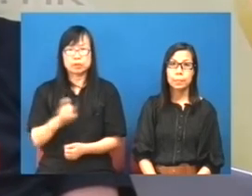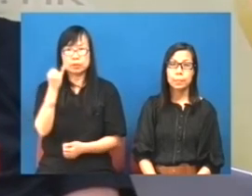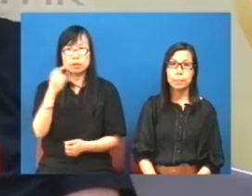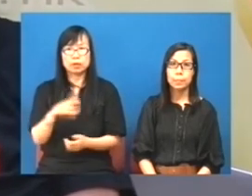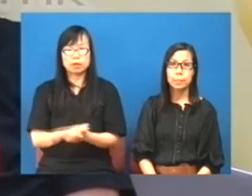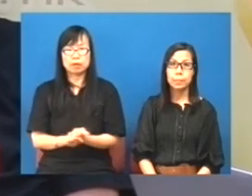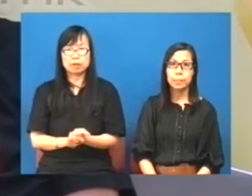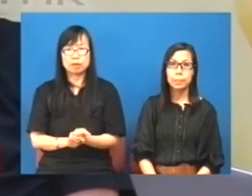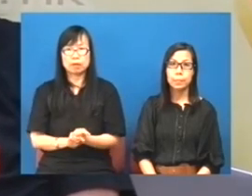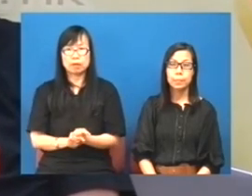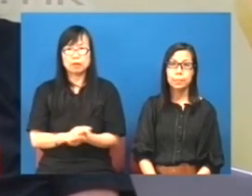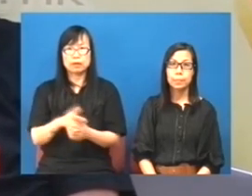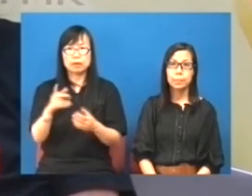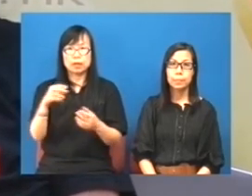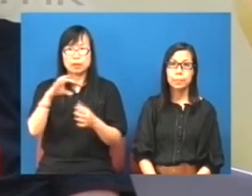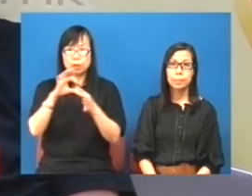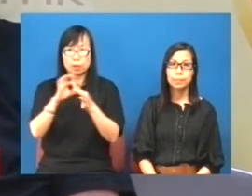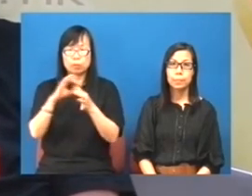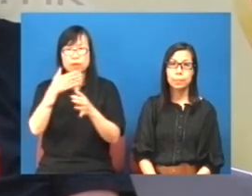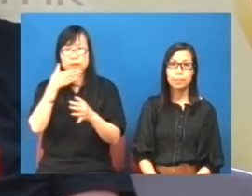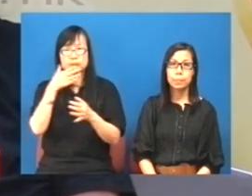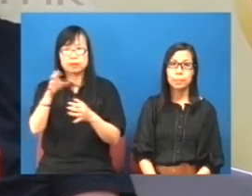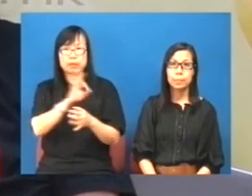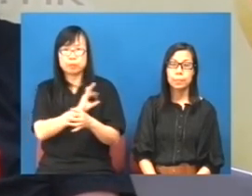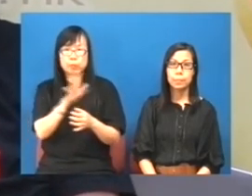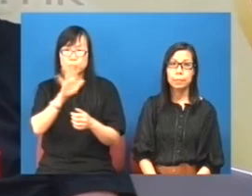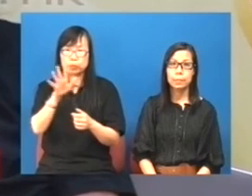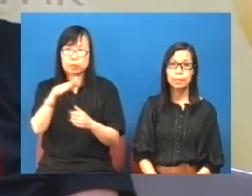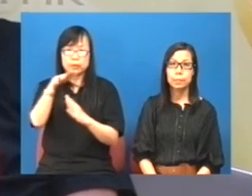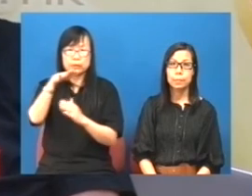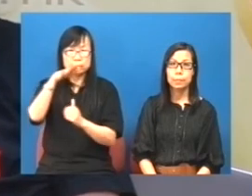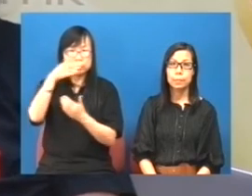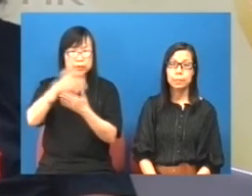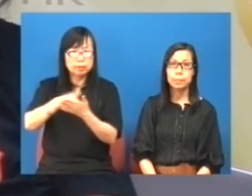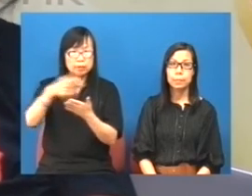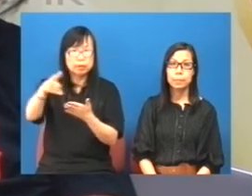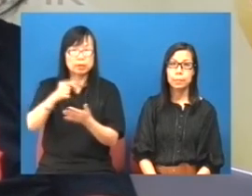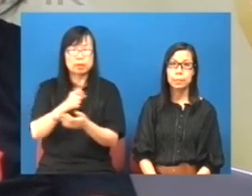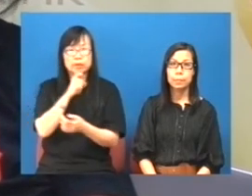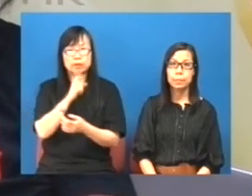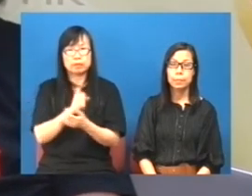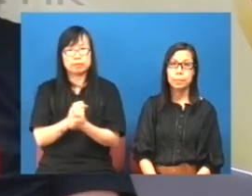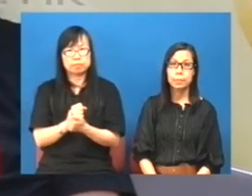你這個關青聯聯聯聯聯聯聯聯聯聯聯聯聯聯